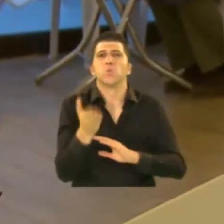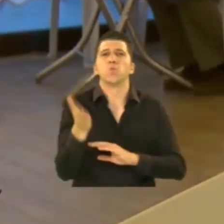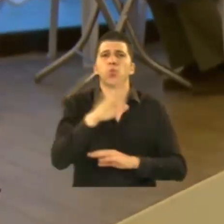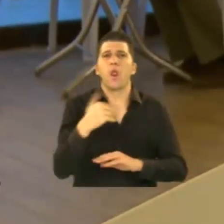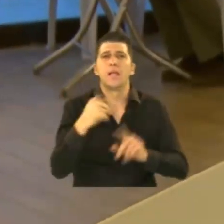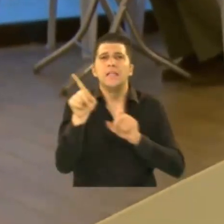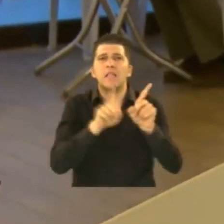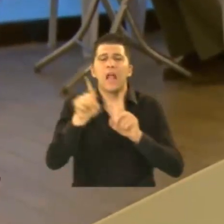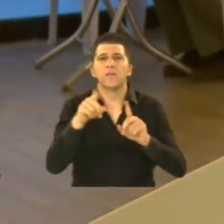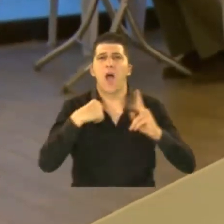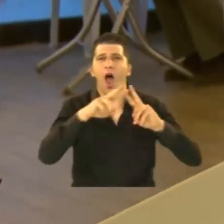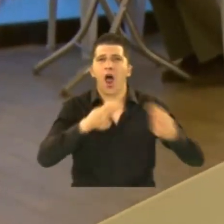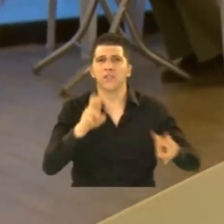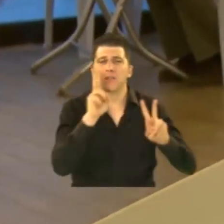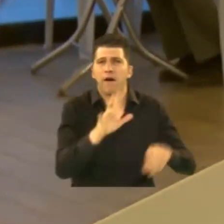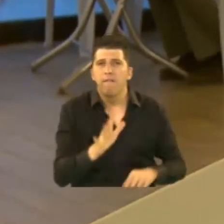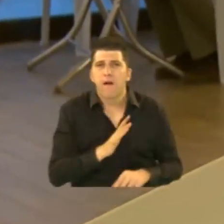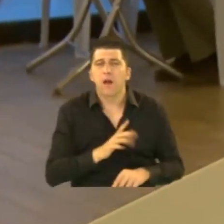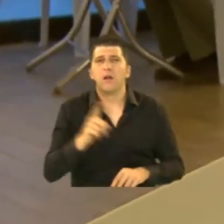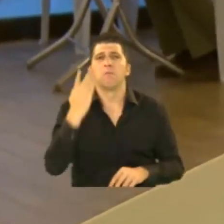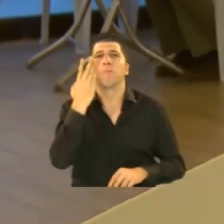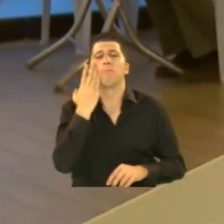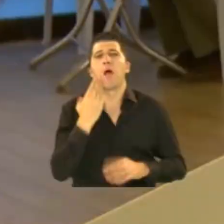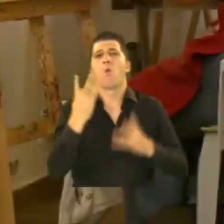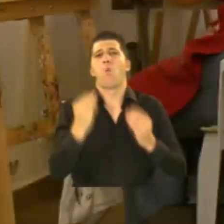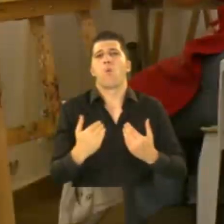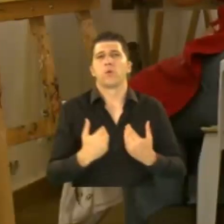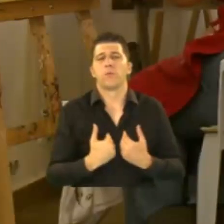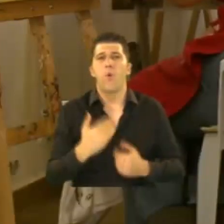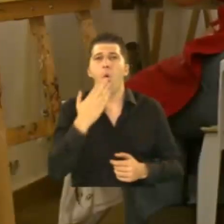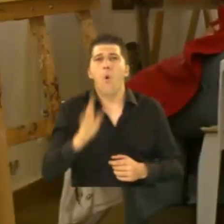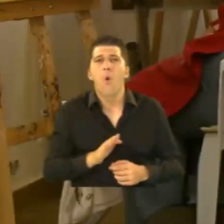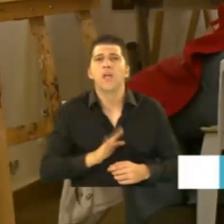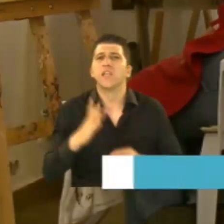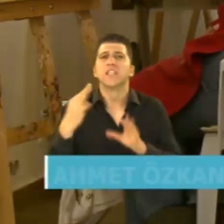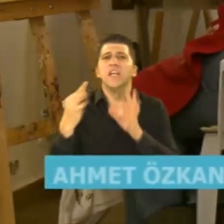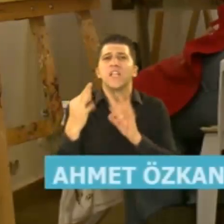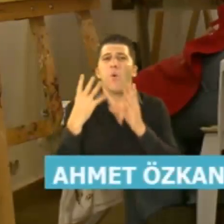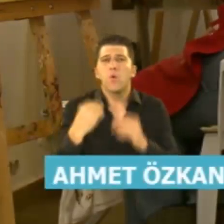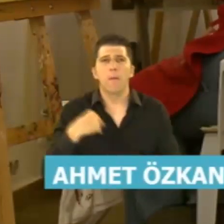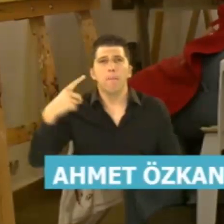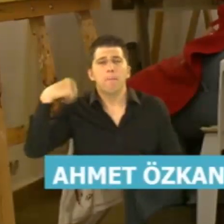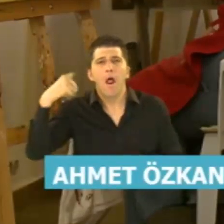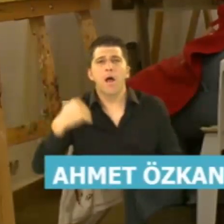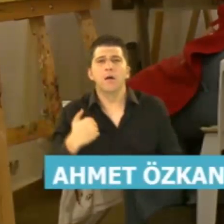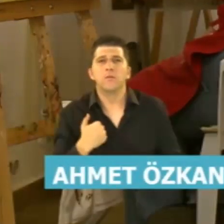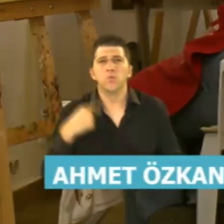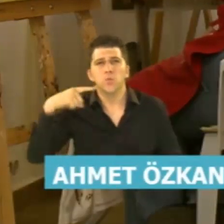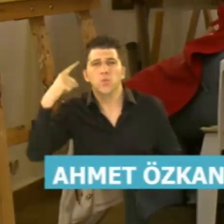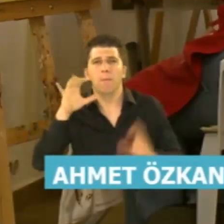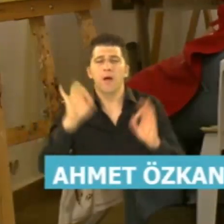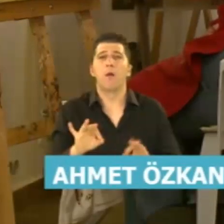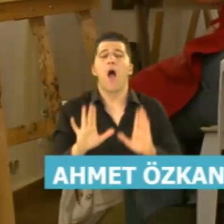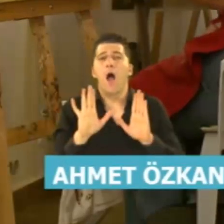sonra internette de araştırdım. Tabii hayran kaldım. Öğrencileriyle nasıl iletişim kurduğunu merak ettim.